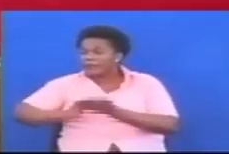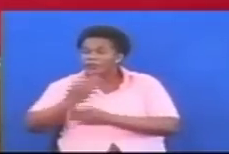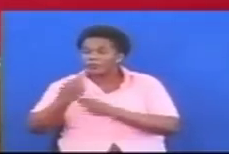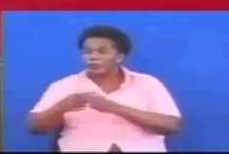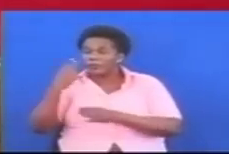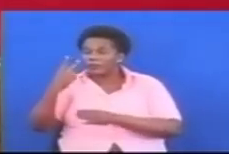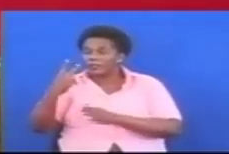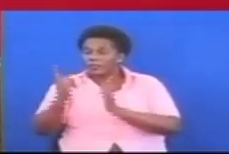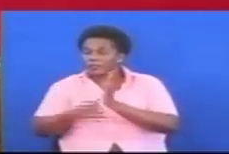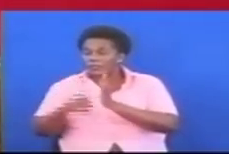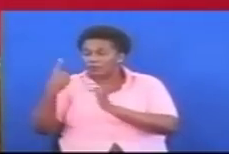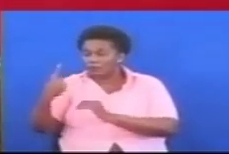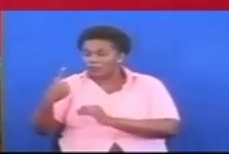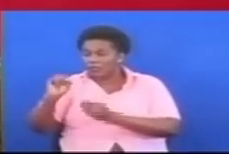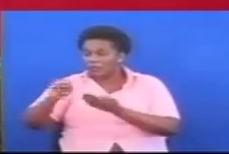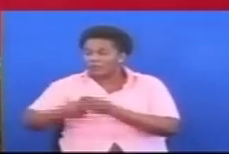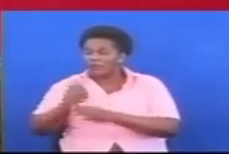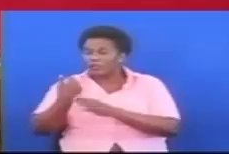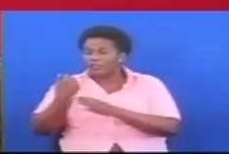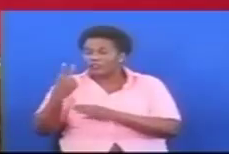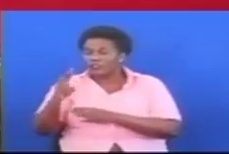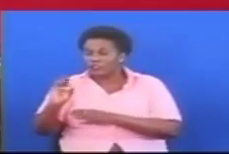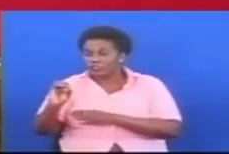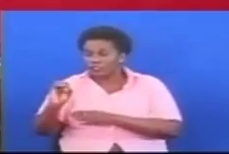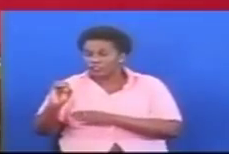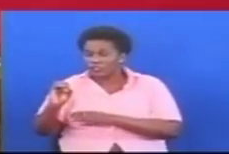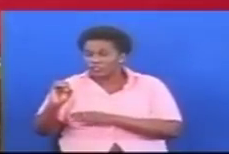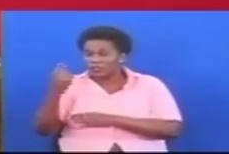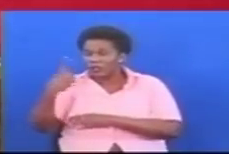261 milioni 20